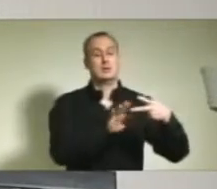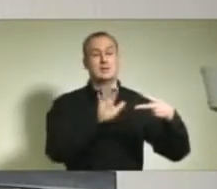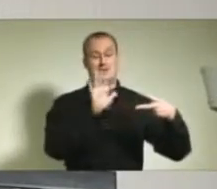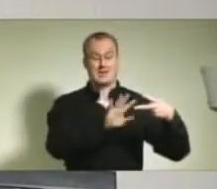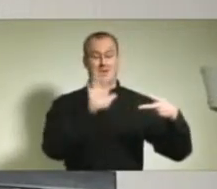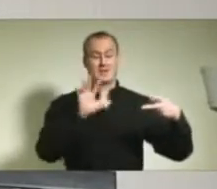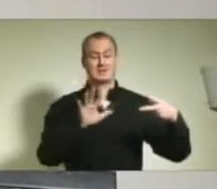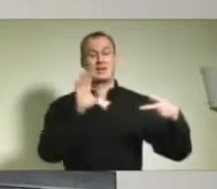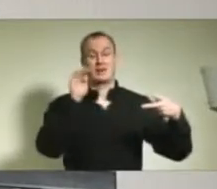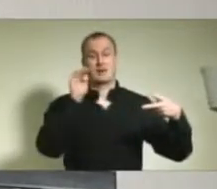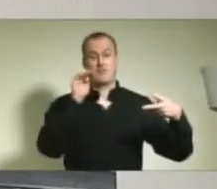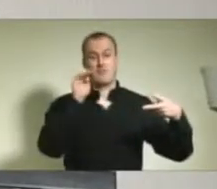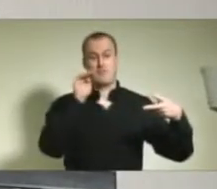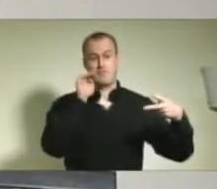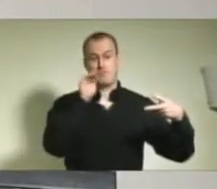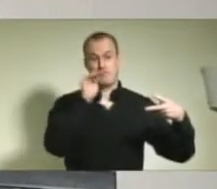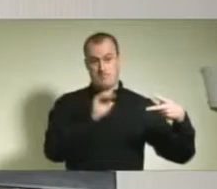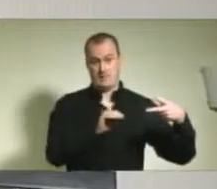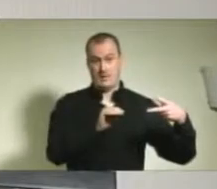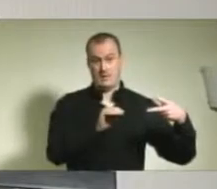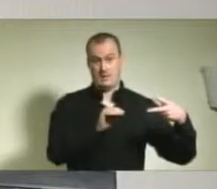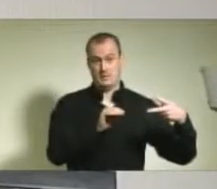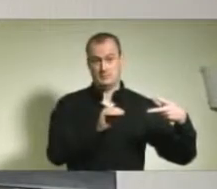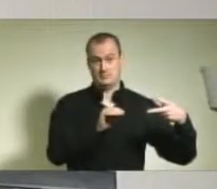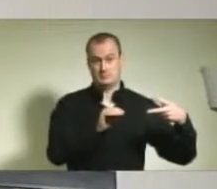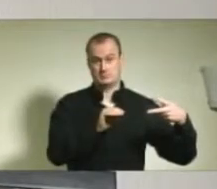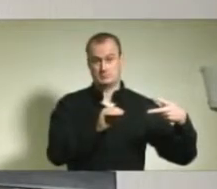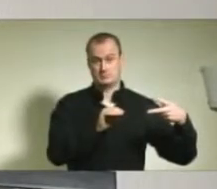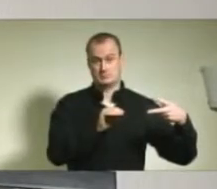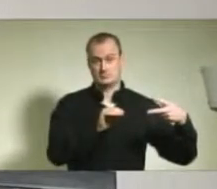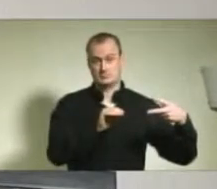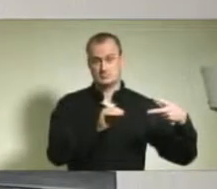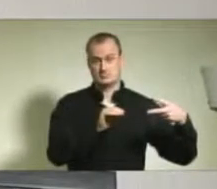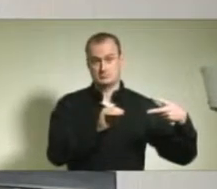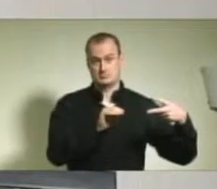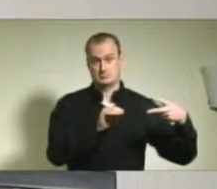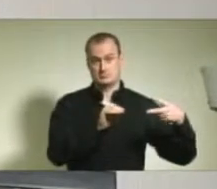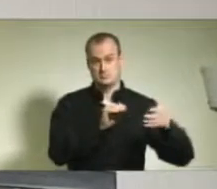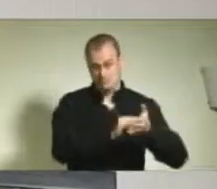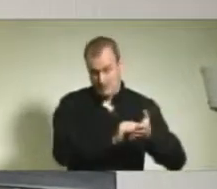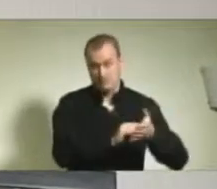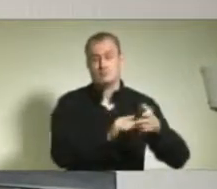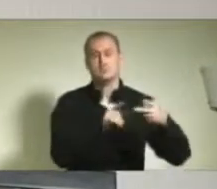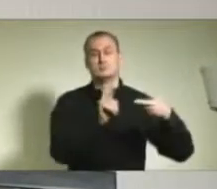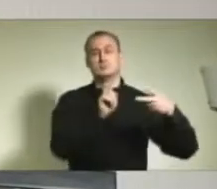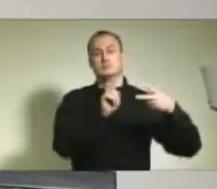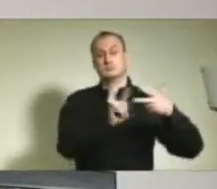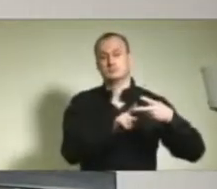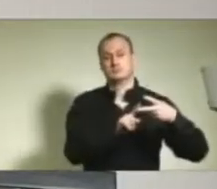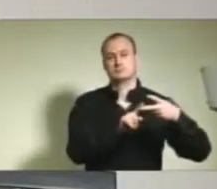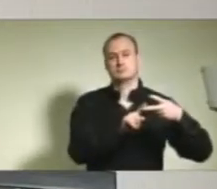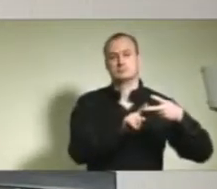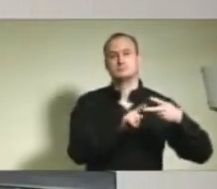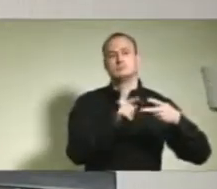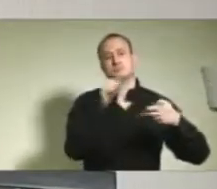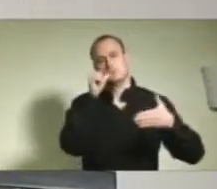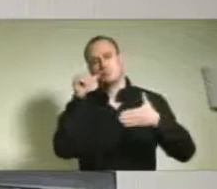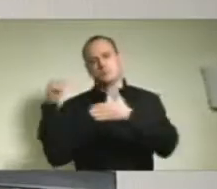000 postiers qui prestent pour la Banque Postale ont un statut postal de fonctionnaire, l'ancien statut de la Poste.